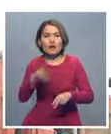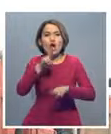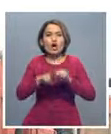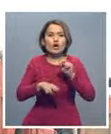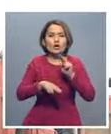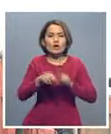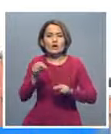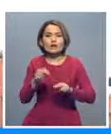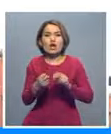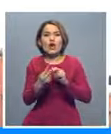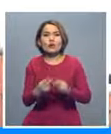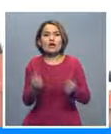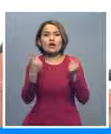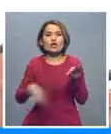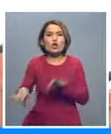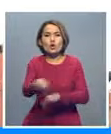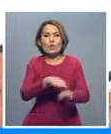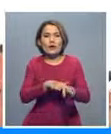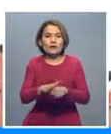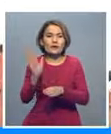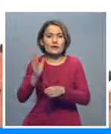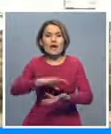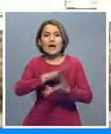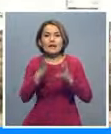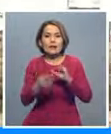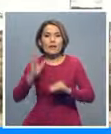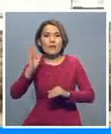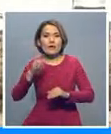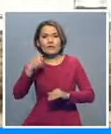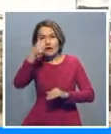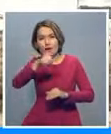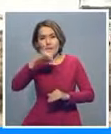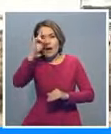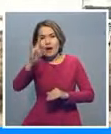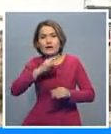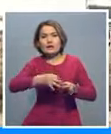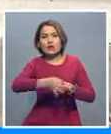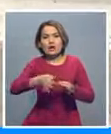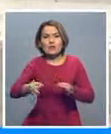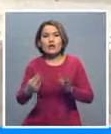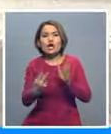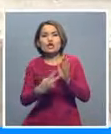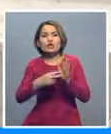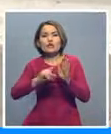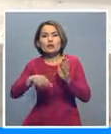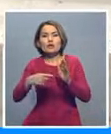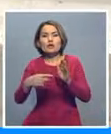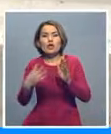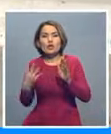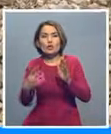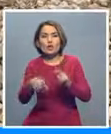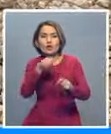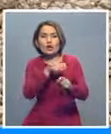жол құрылысына қатысты 12 ірі жоба қолға алынбақ. Нәтижесінде алдағы жылдары ел аумағы бойынша жалпы ұзындығы 7,4 мың шақырым